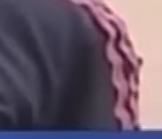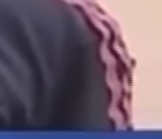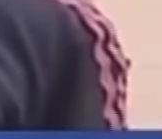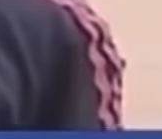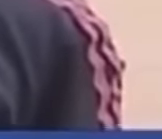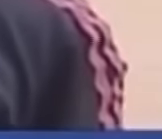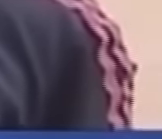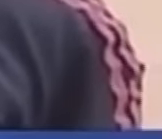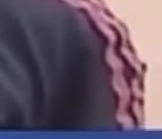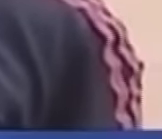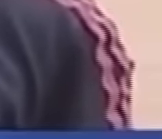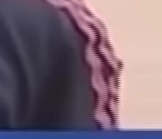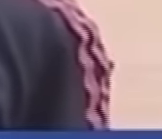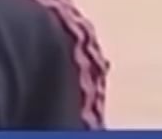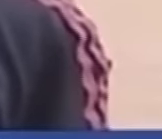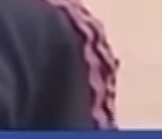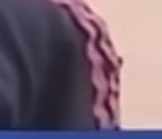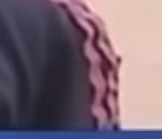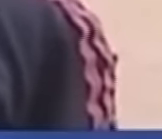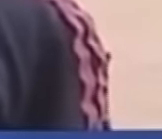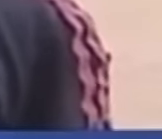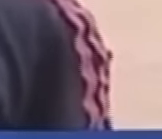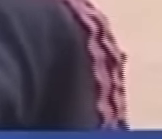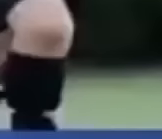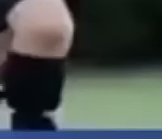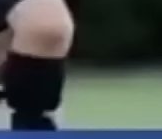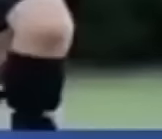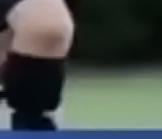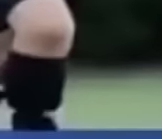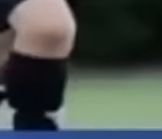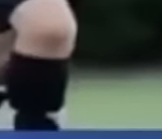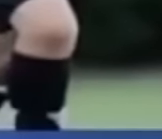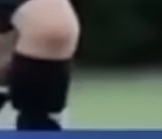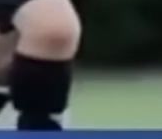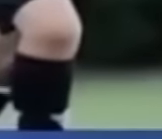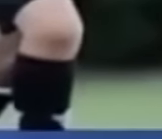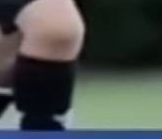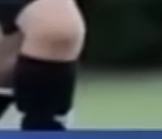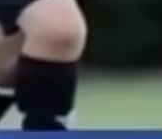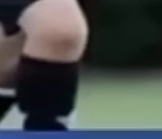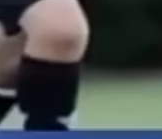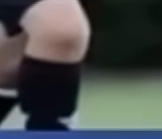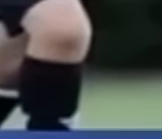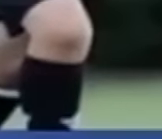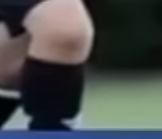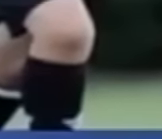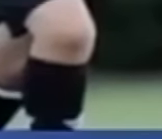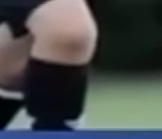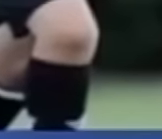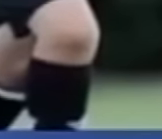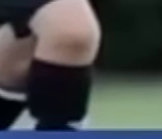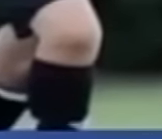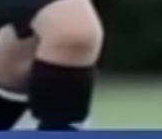take them through the paces of a skill making and fitness making. Klabu ya Barcelona na chuo cha mafunzo cha La